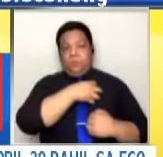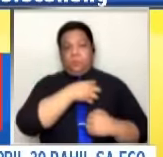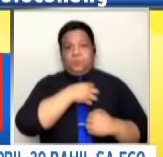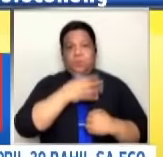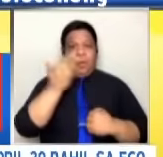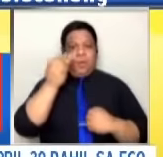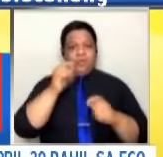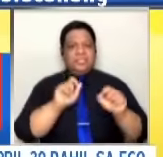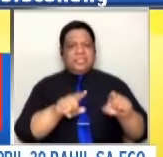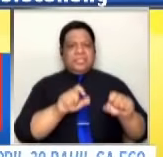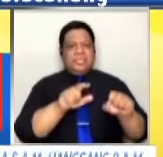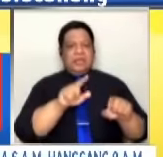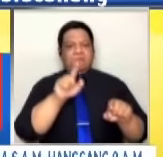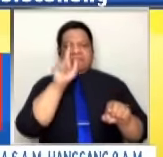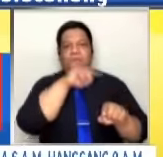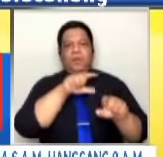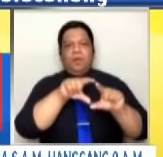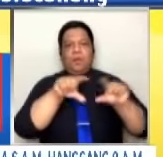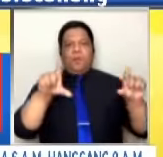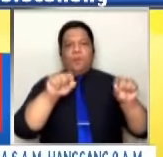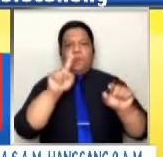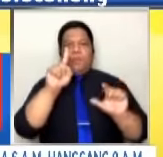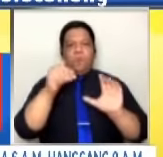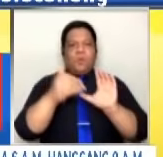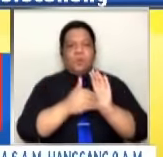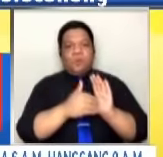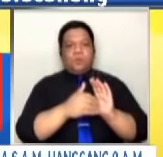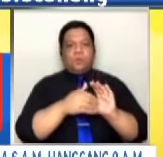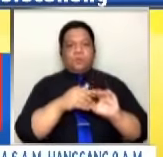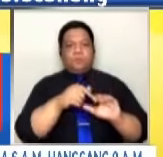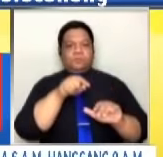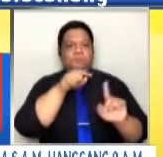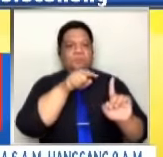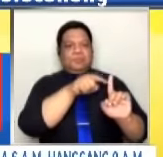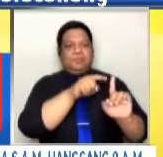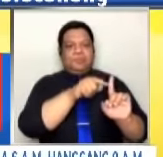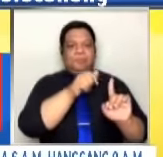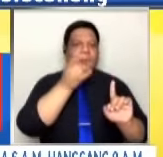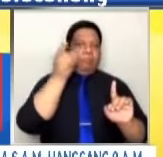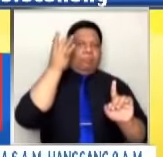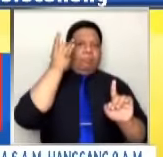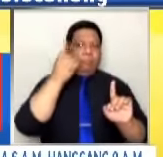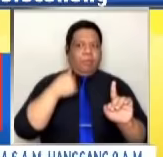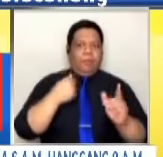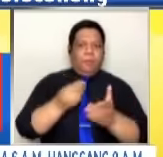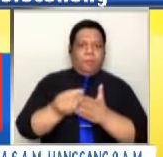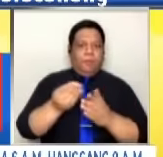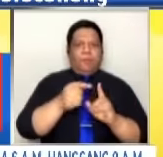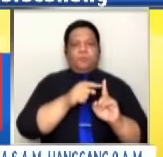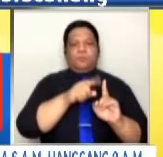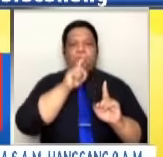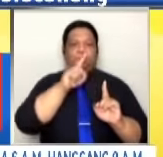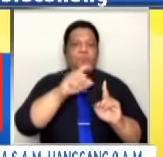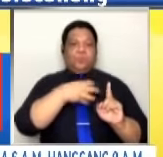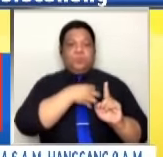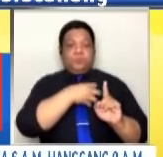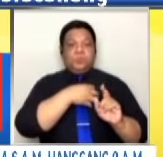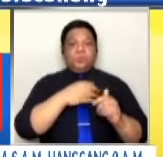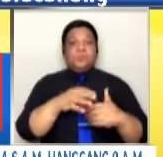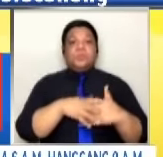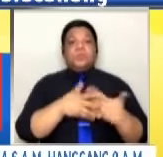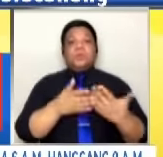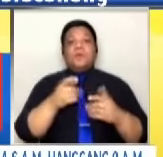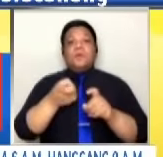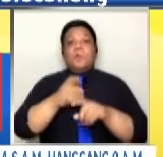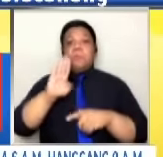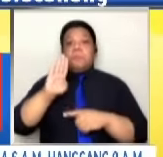mga peking 1,000 peso bill sa isang undercover agent na nagkunwaring buyer. Ayon daw mismo sa mga taga-BSP na kasama sa